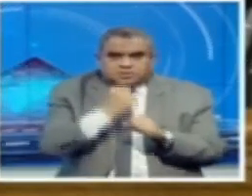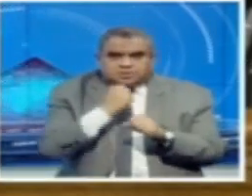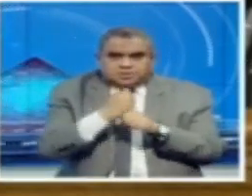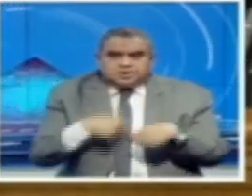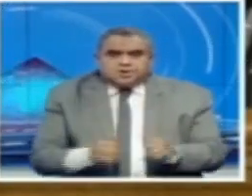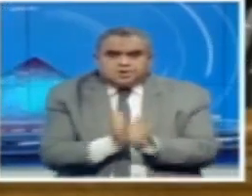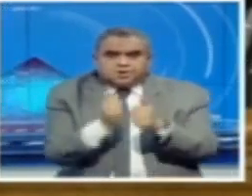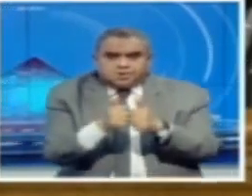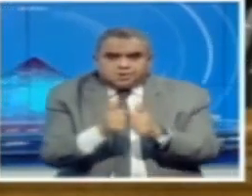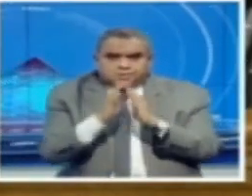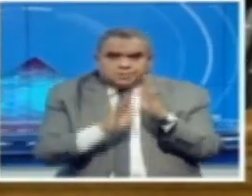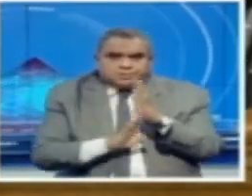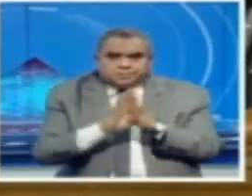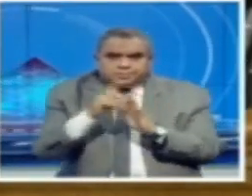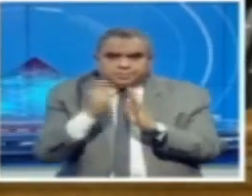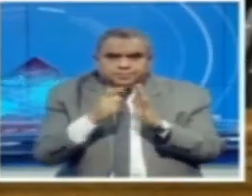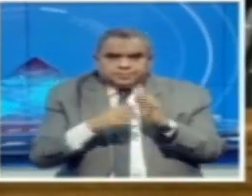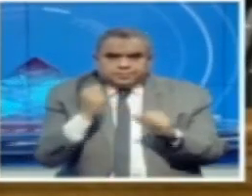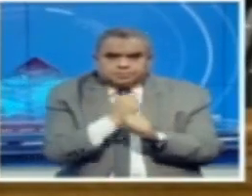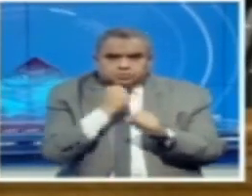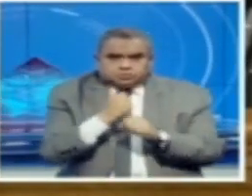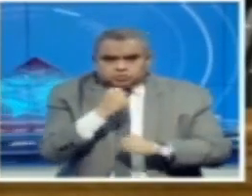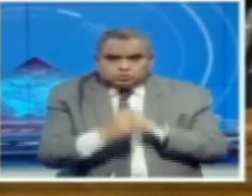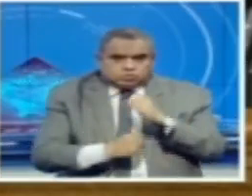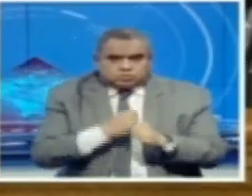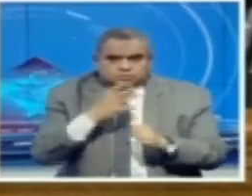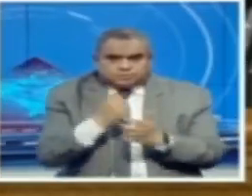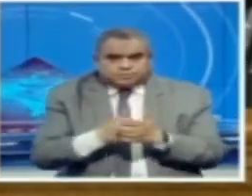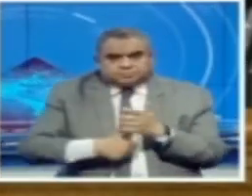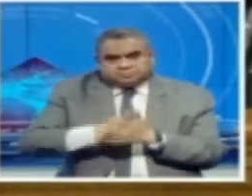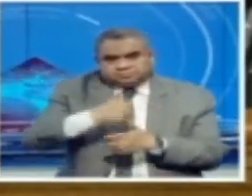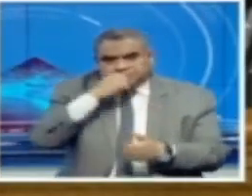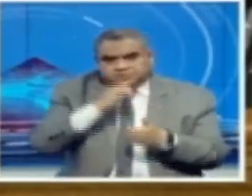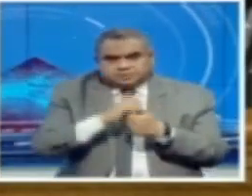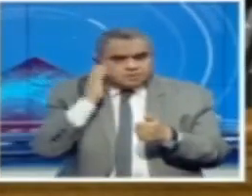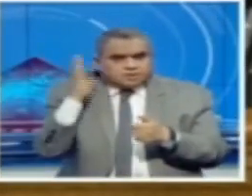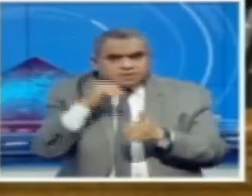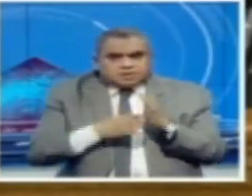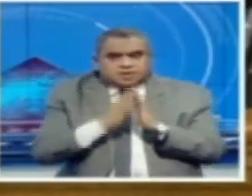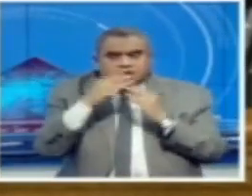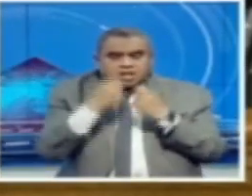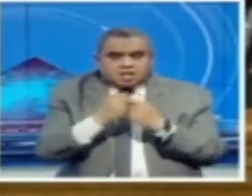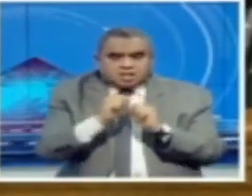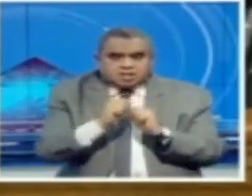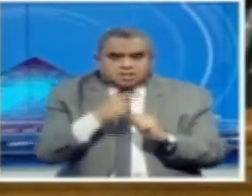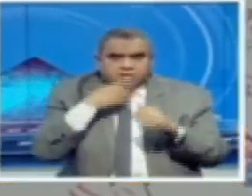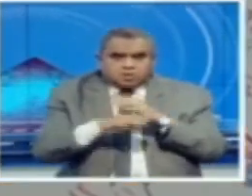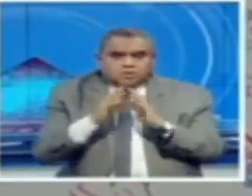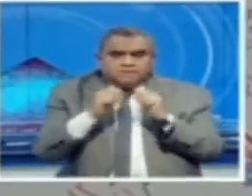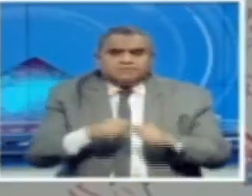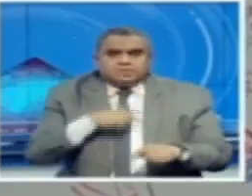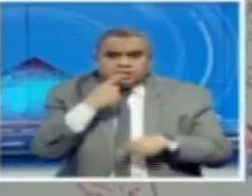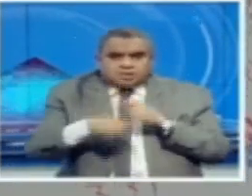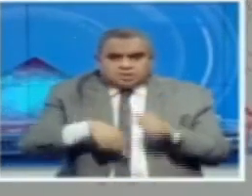المصرية، وما فيه مبادرات رئاسية وهناك في ترابط بين العالمية والمحلية. جاء